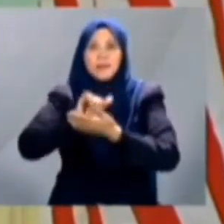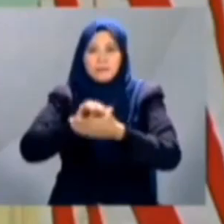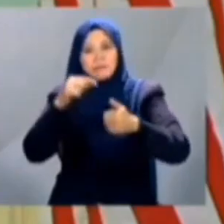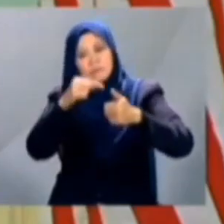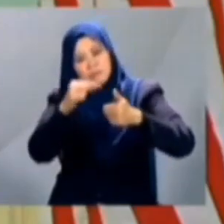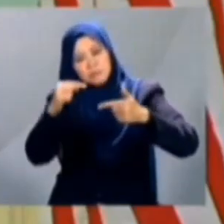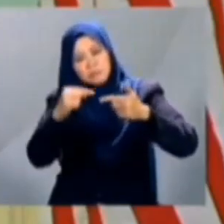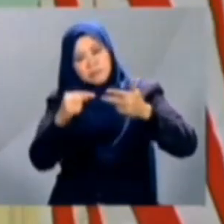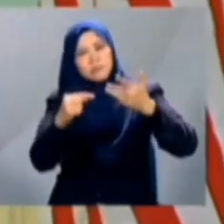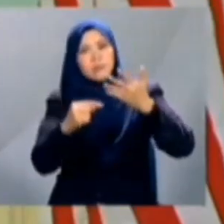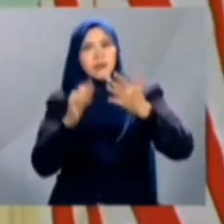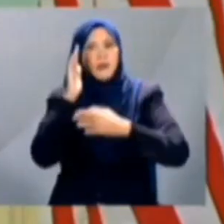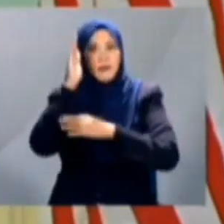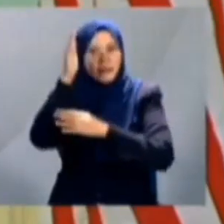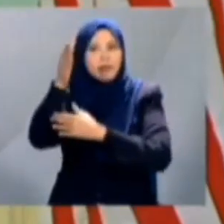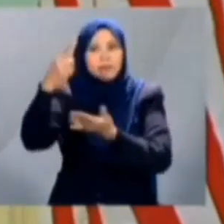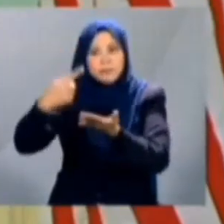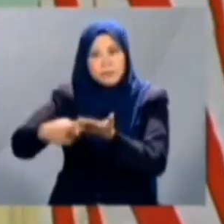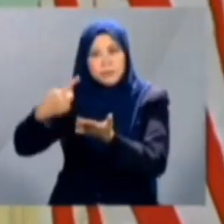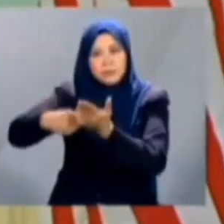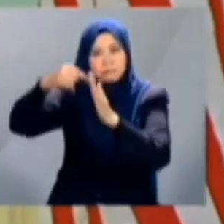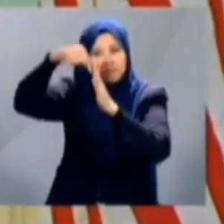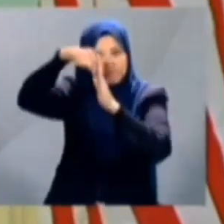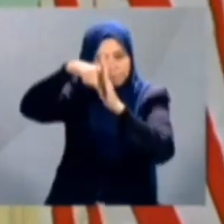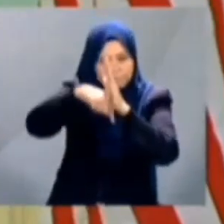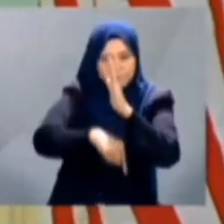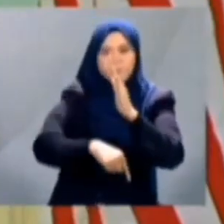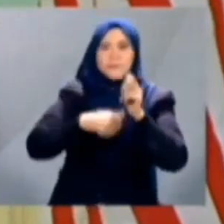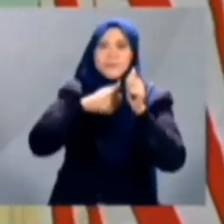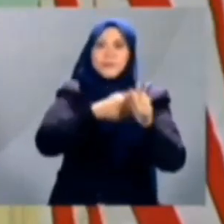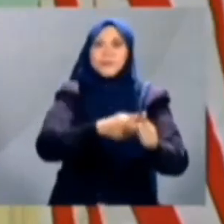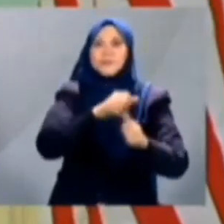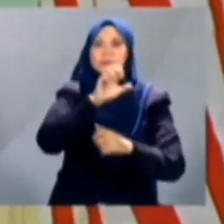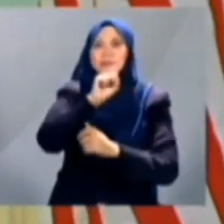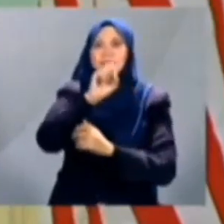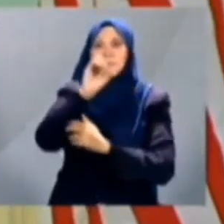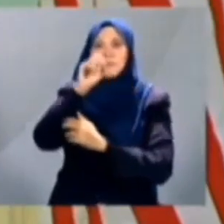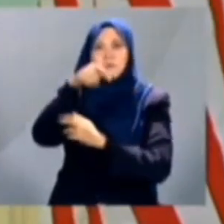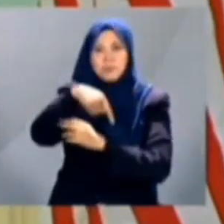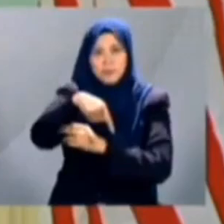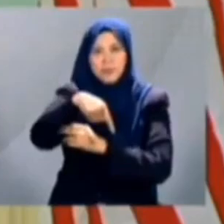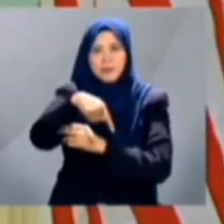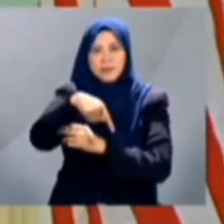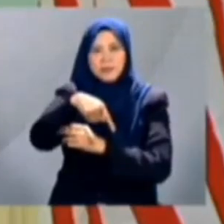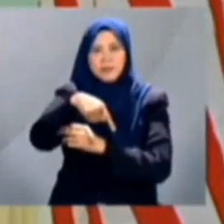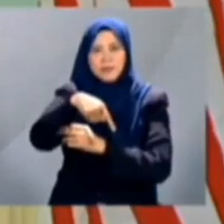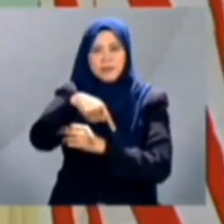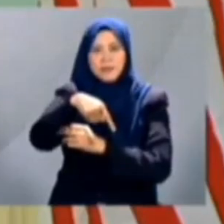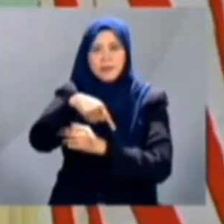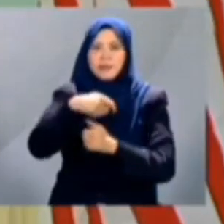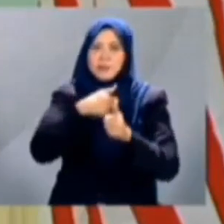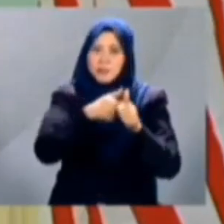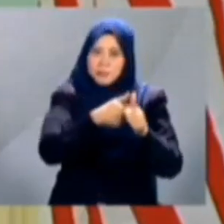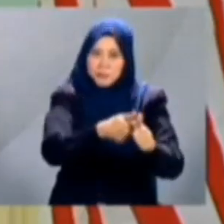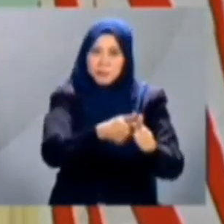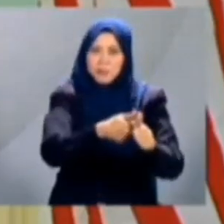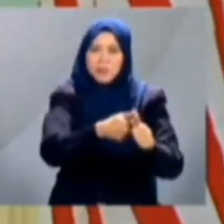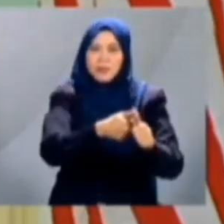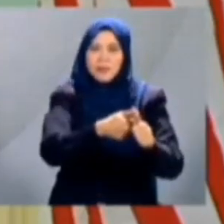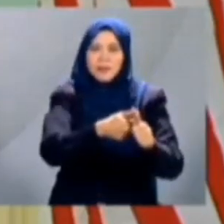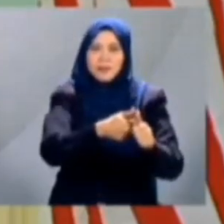kalau juga kita akan bincangkan Syafril Lebih Detail dengan sopnya supaya kita boleh pastikan bahwa